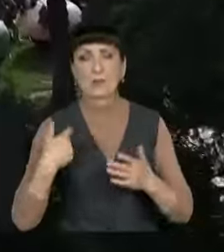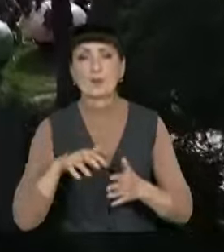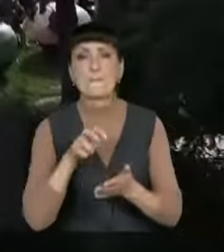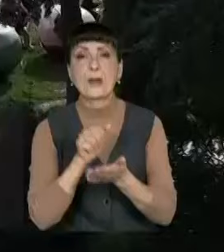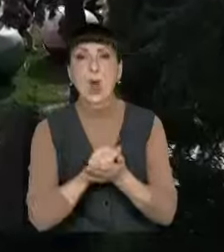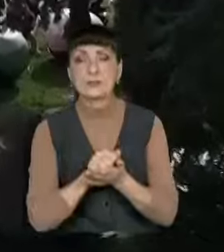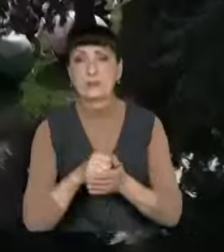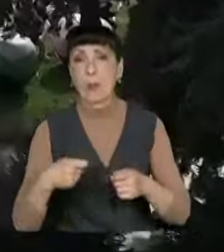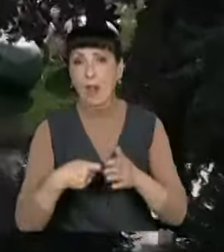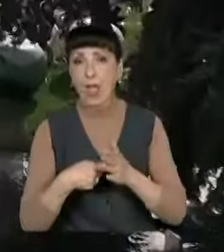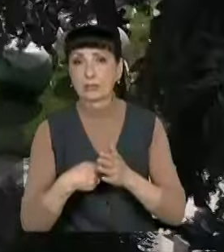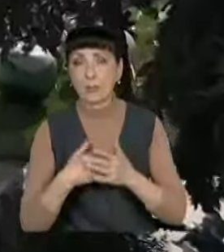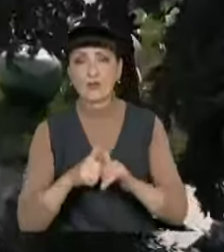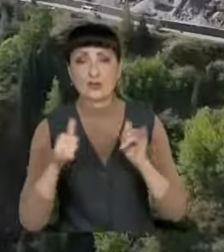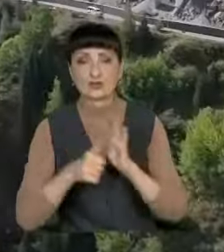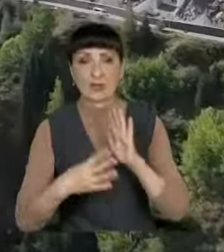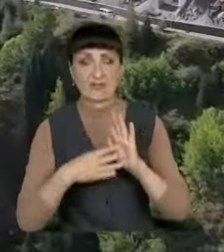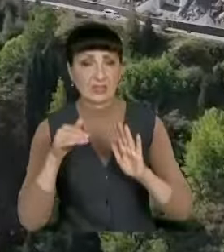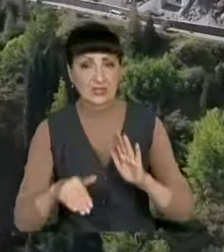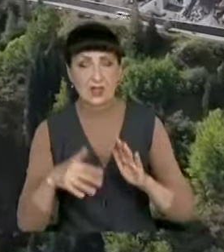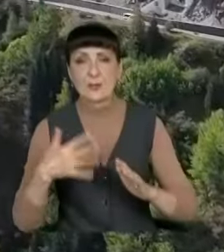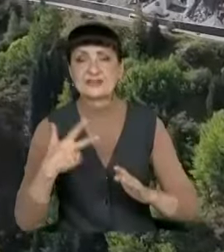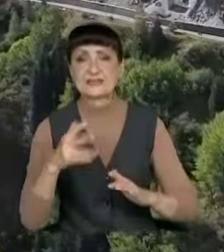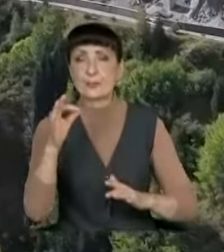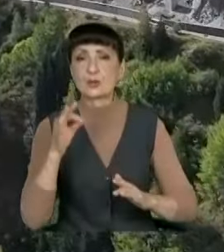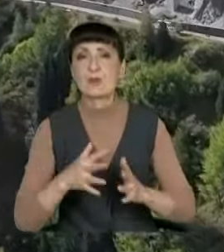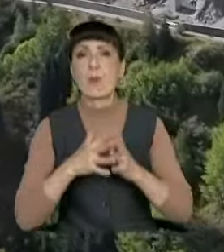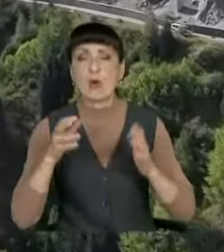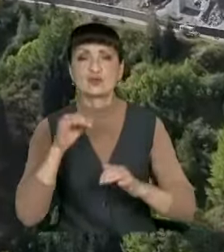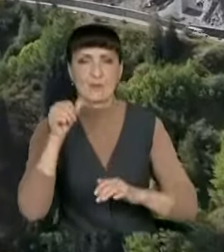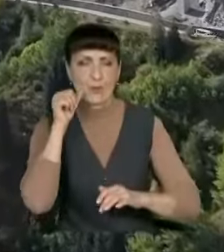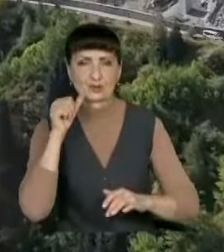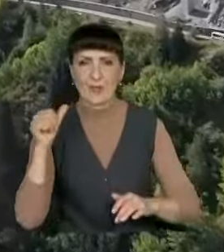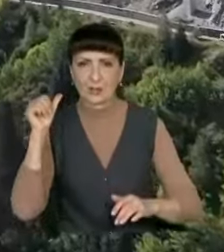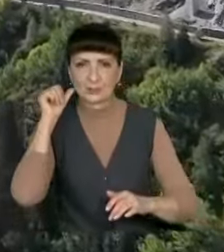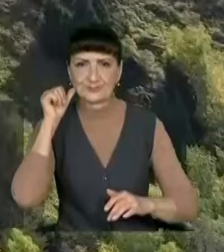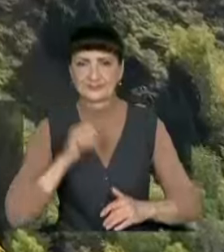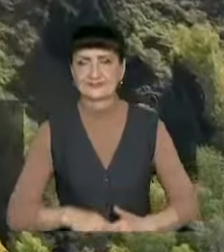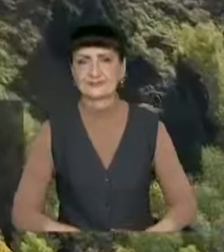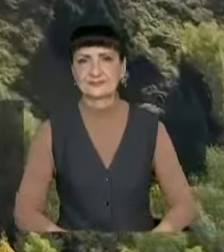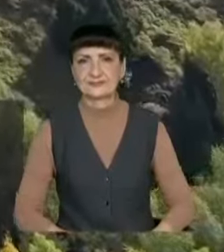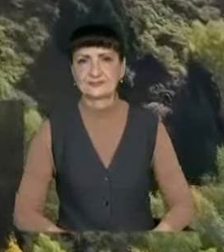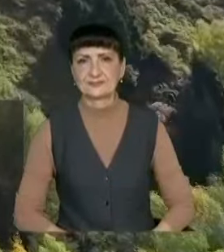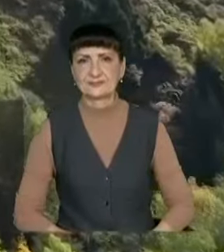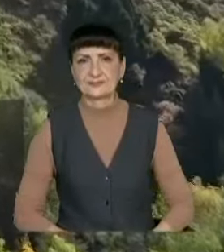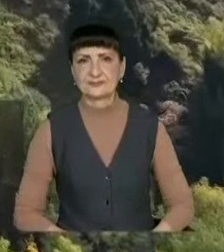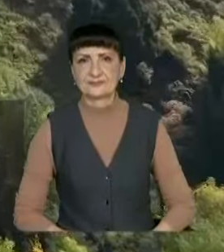Алматы увеличилось на 69 тысяч, что на 53% больше, чем в прошлом году.